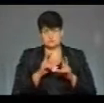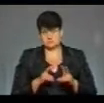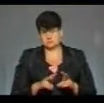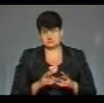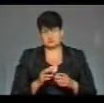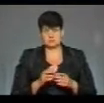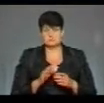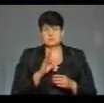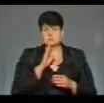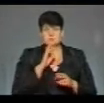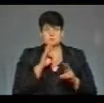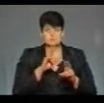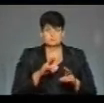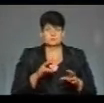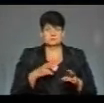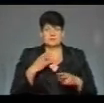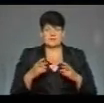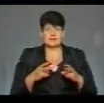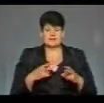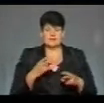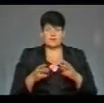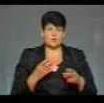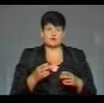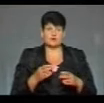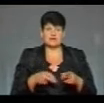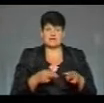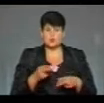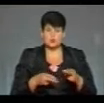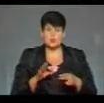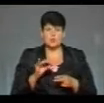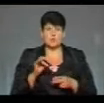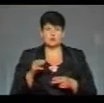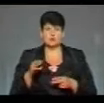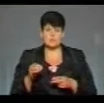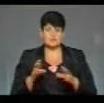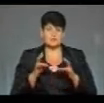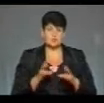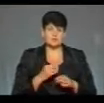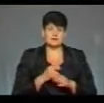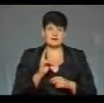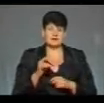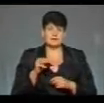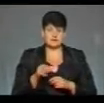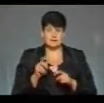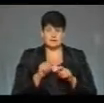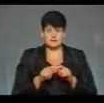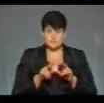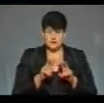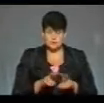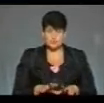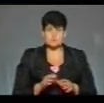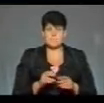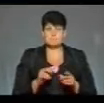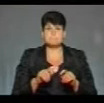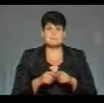Жінку оглянули нейрохірург, ортопед-травматолог, зробили КТ-діагностику, рентгенографію.